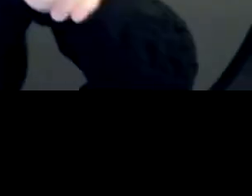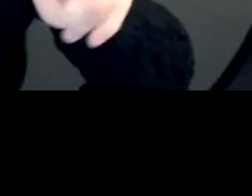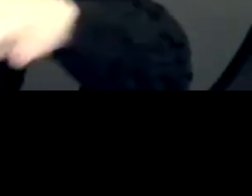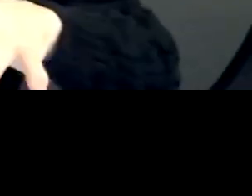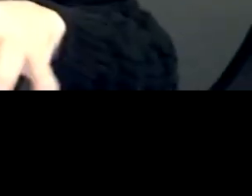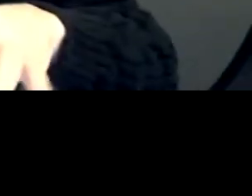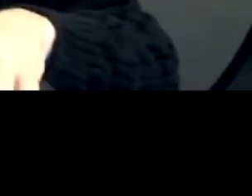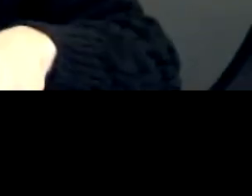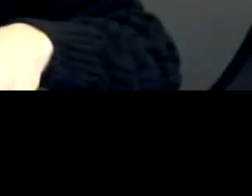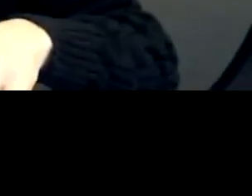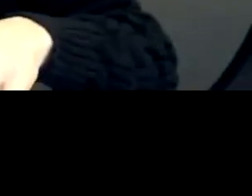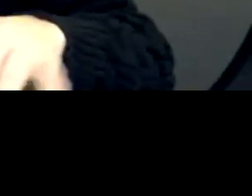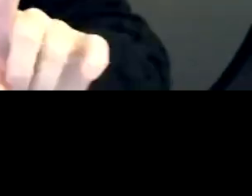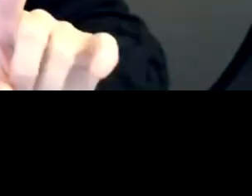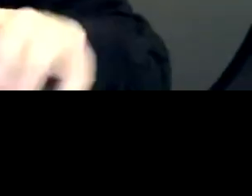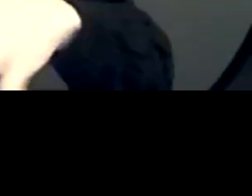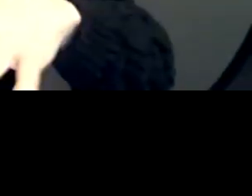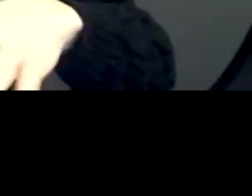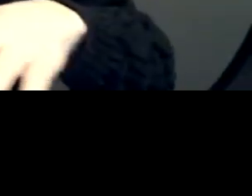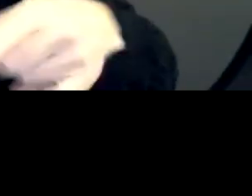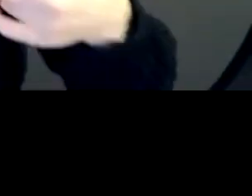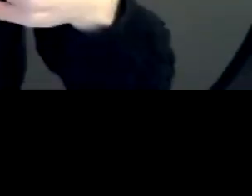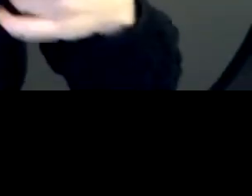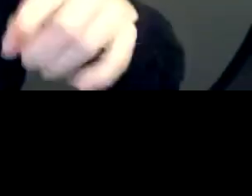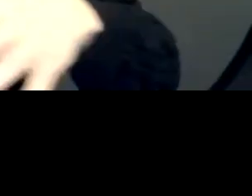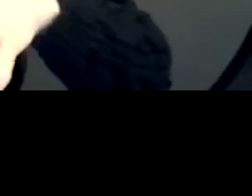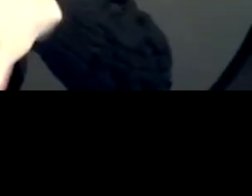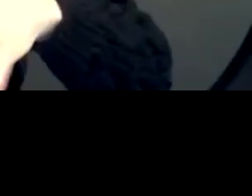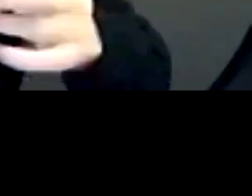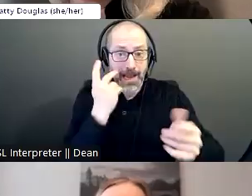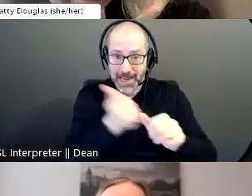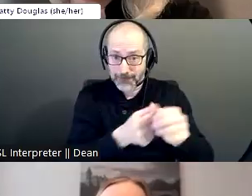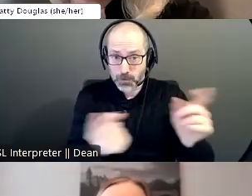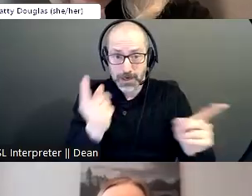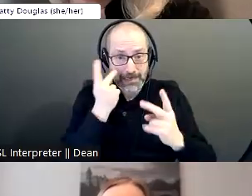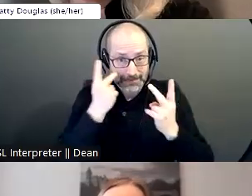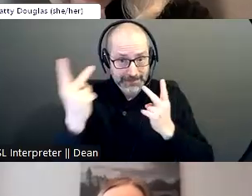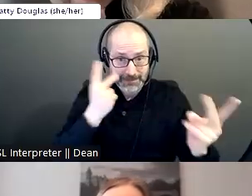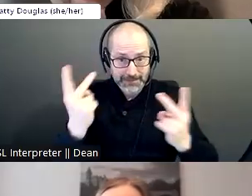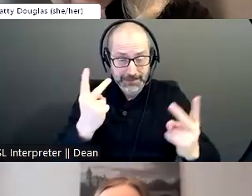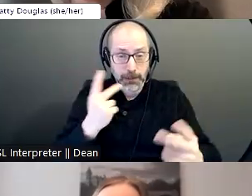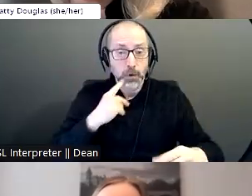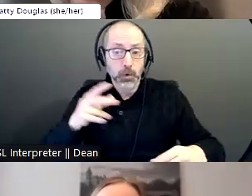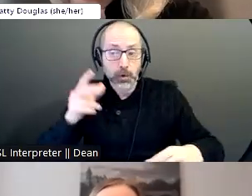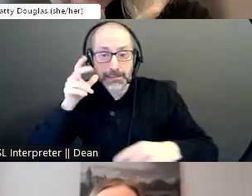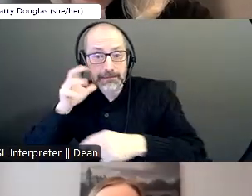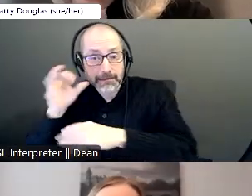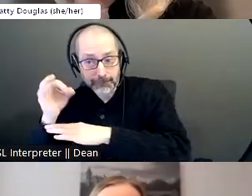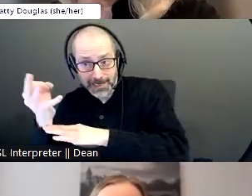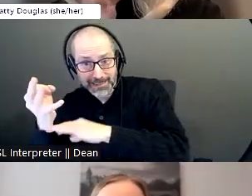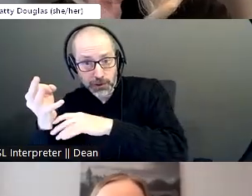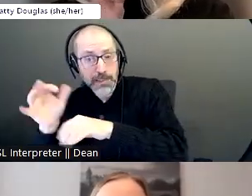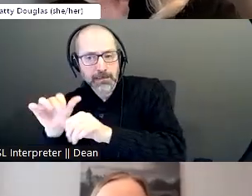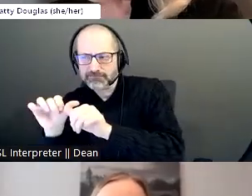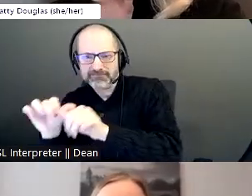allons maintenant mettre la vidéo de Raya et elle est visible pour tous ceux, les personnes qui nous